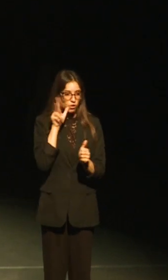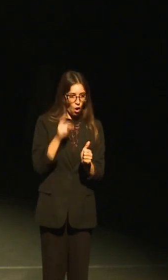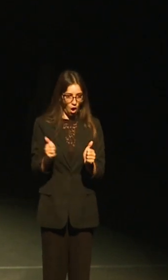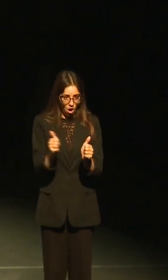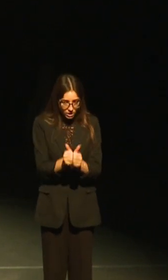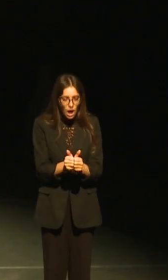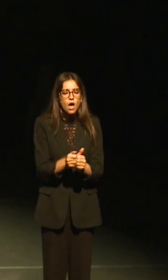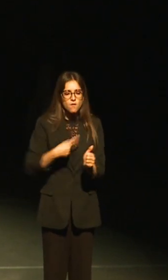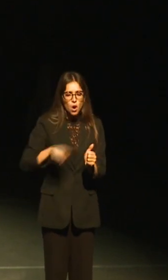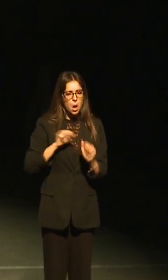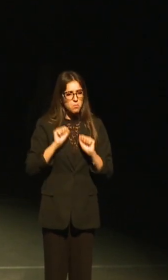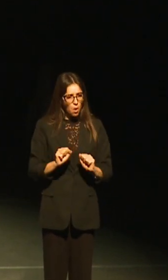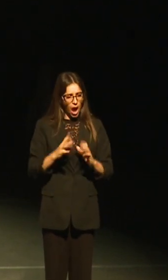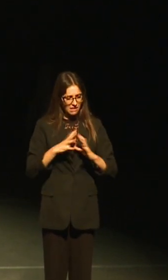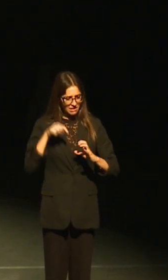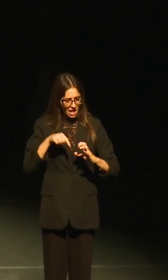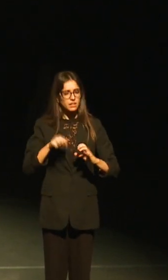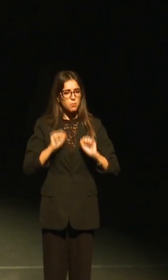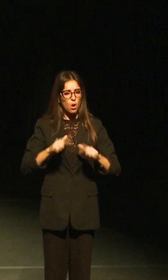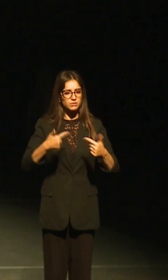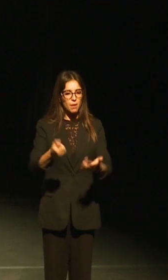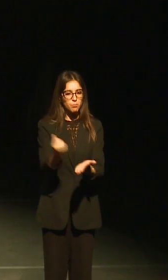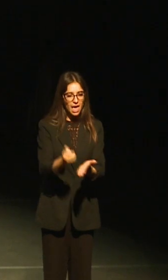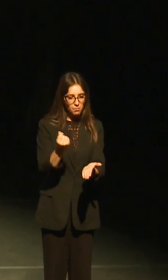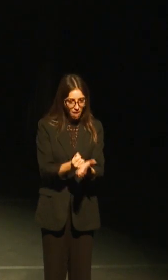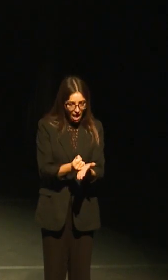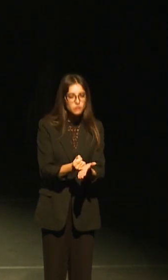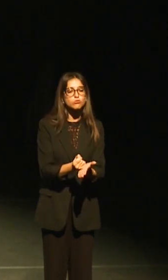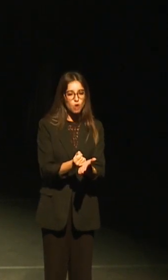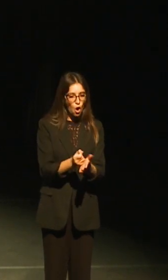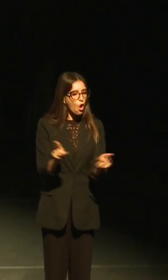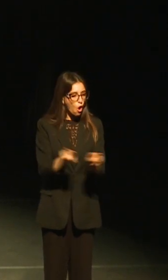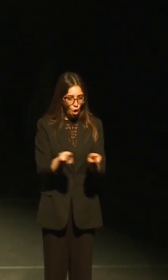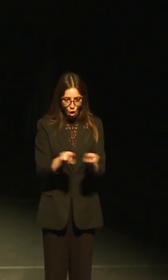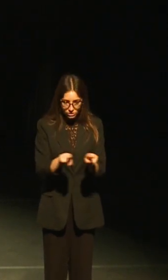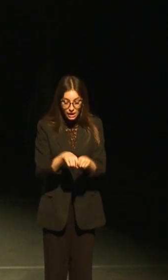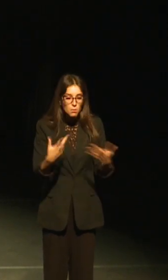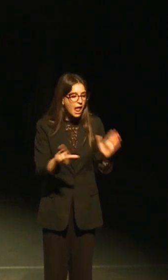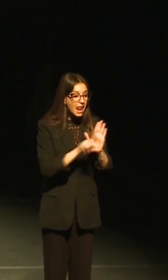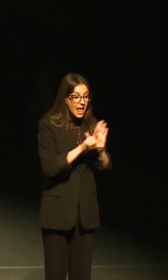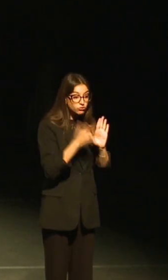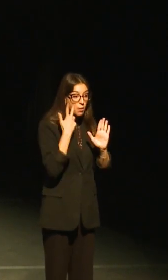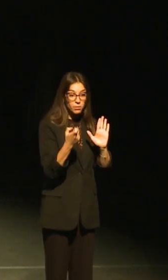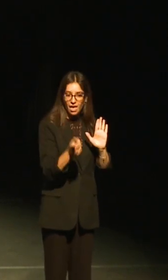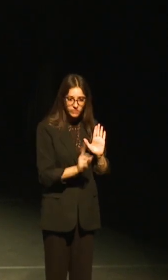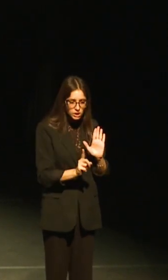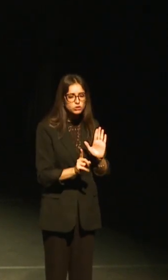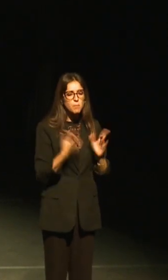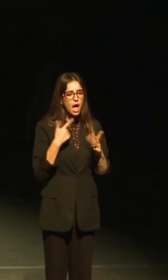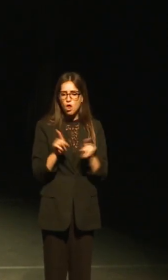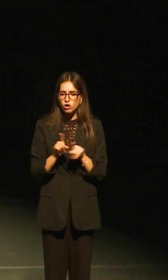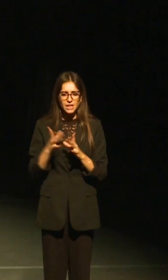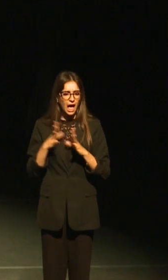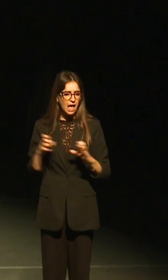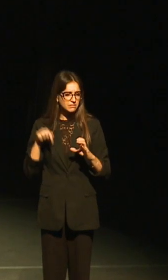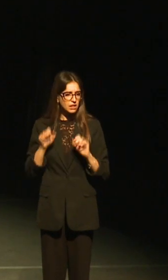per la malattia del figlio anche alla dipendente che ve l'abbia detto nessuno se la legge non lo prevede Comunque le aziende possono dare dei trattamenti